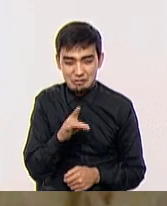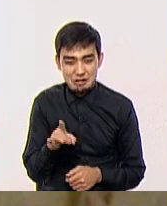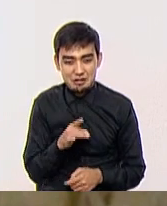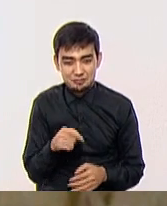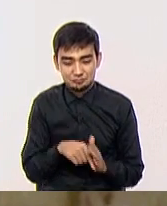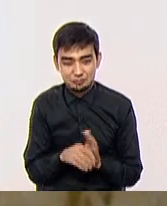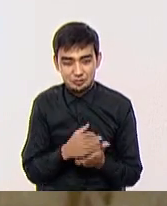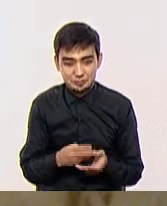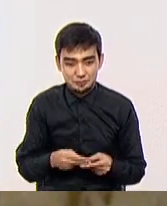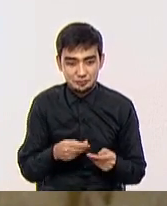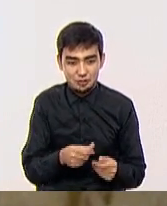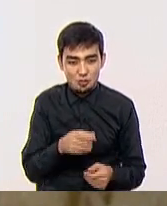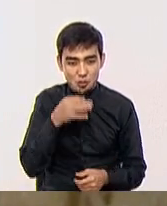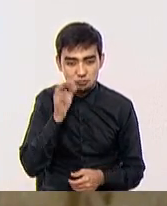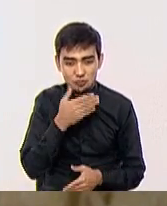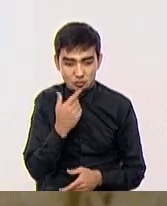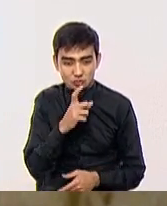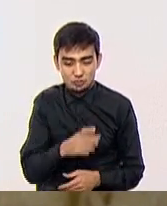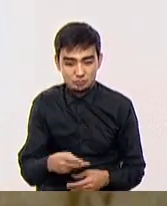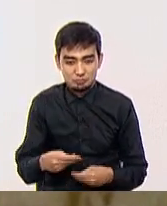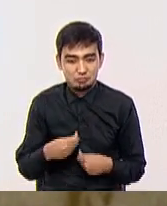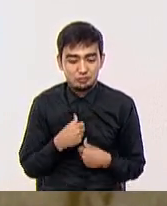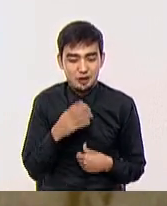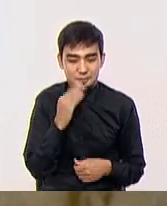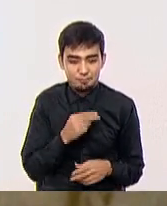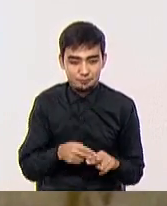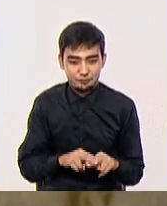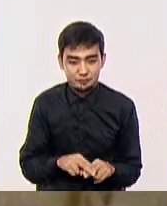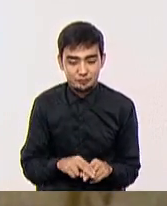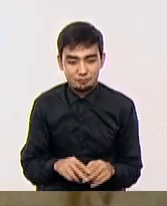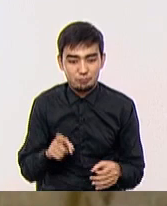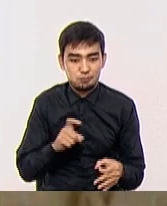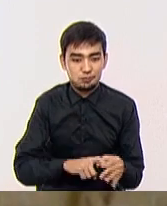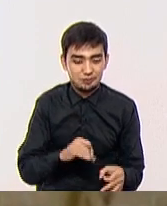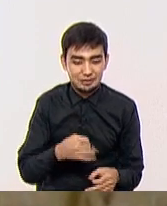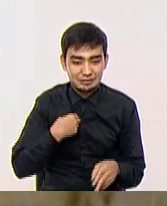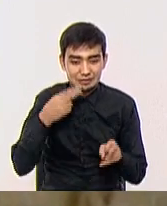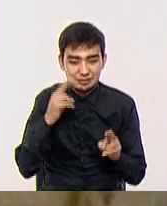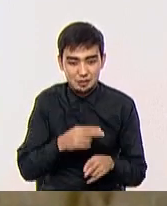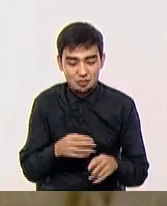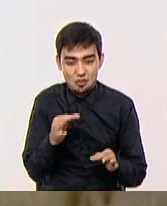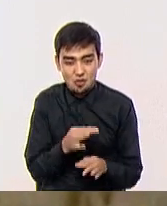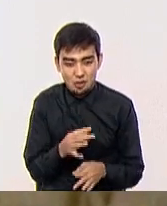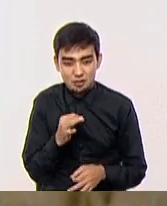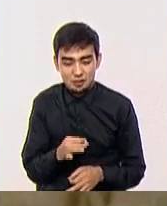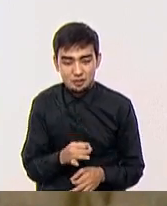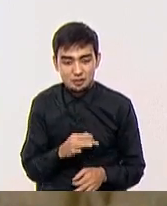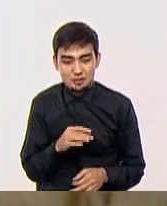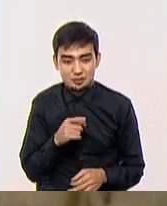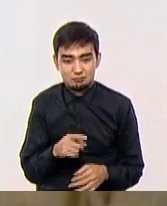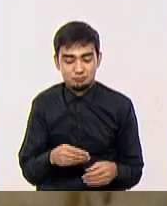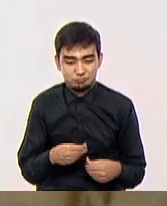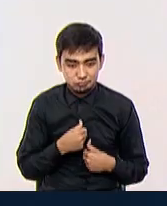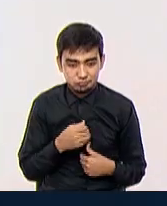Здесь, конечно же, неопытные люди могут попасть в эти ловушки, не зная подоплеки ситуации, да, к чему это